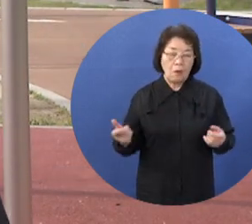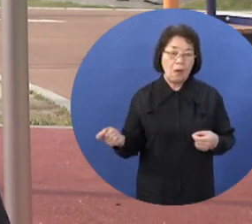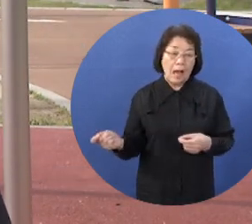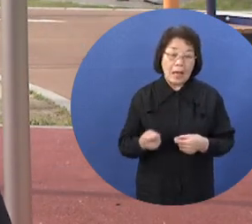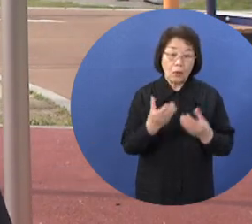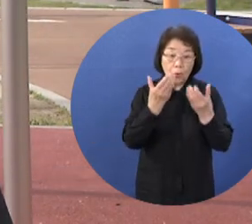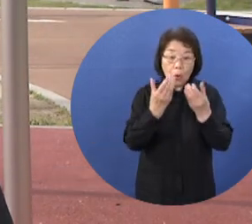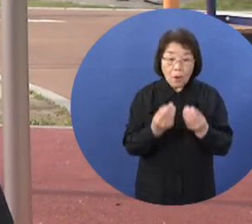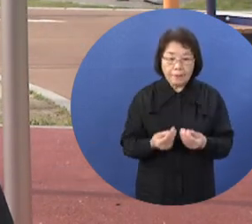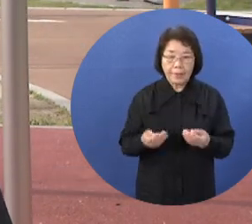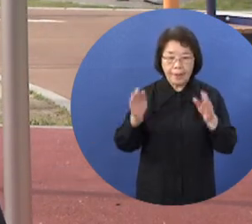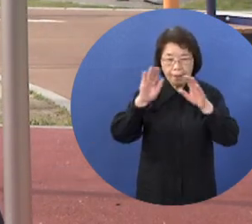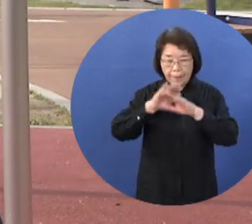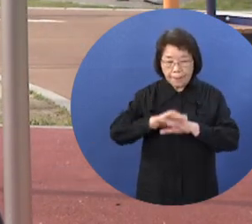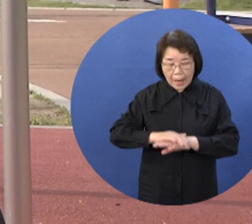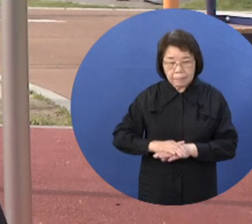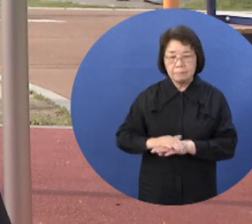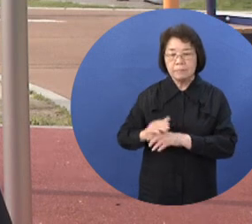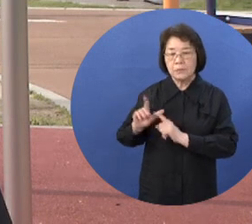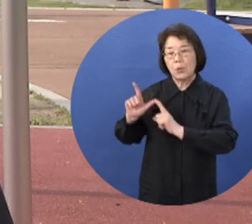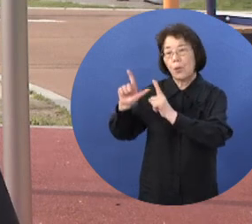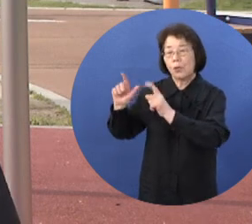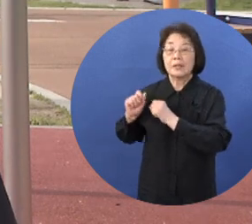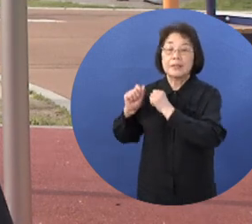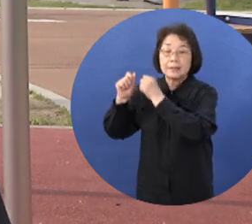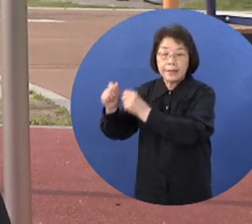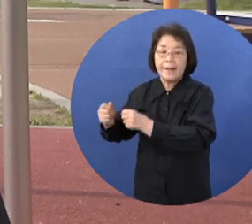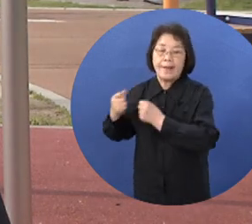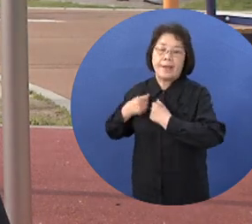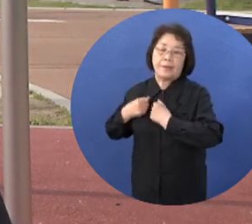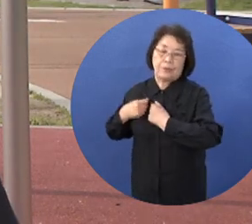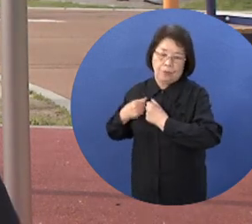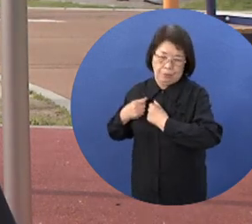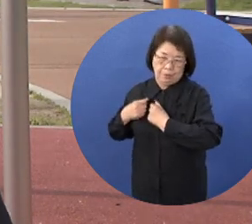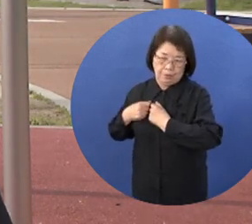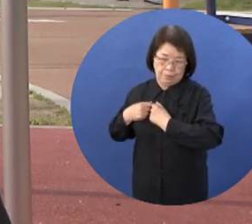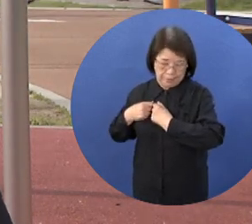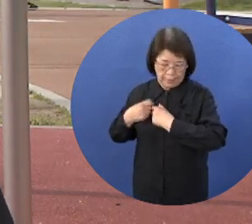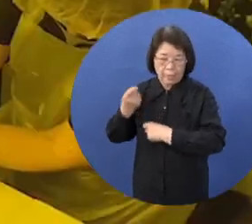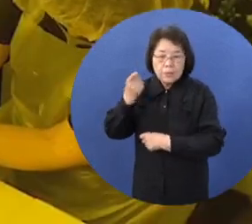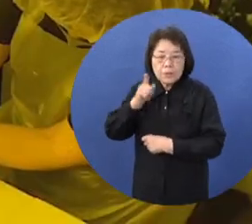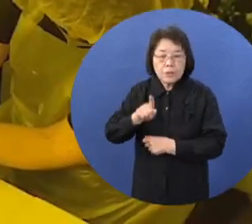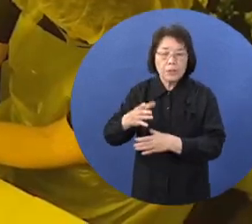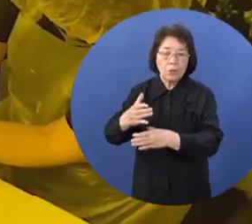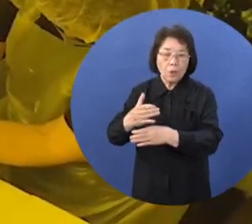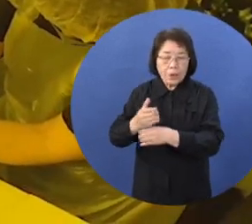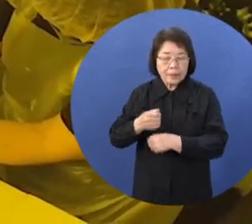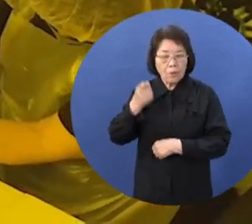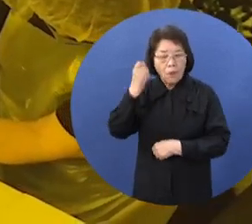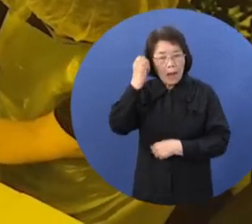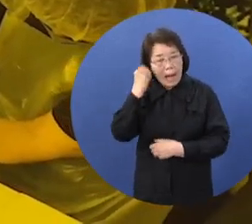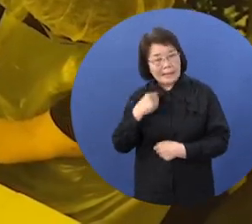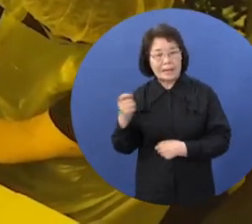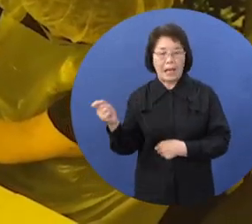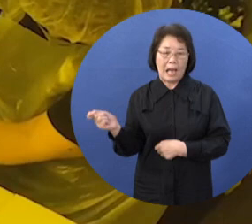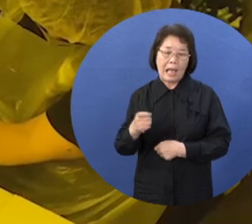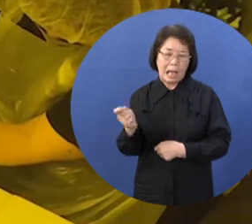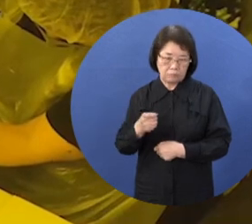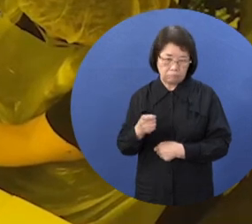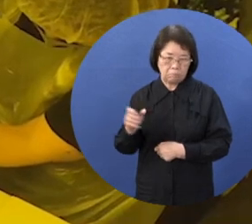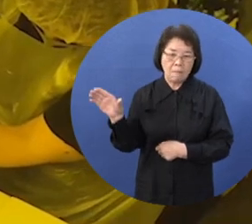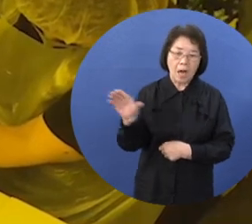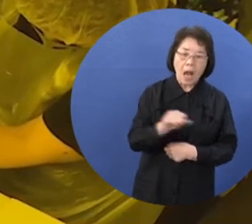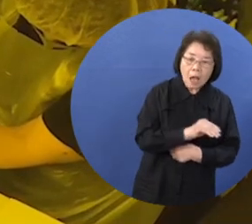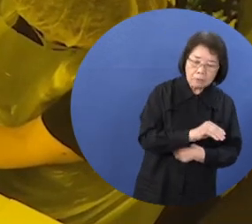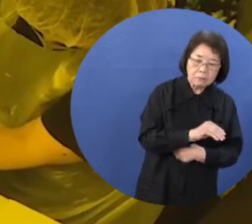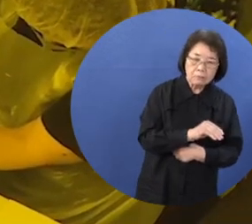て、夜練習に間に合うように東京に向かって練習して、次の日また平日やとこっちでお仕事があるので